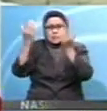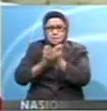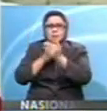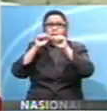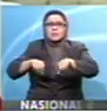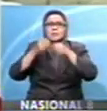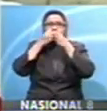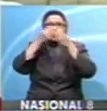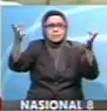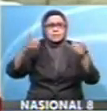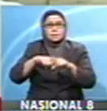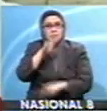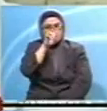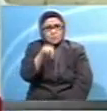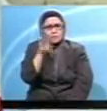2.